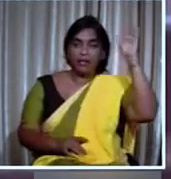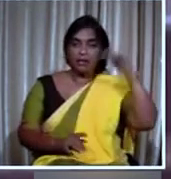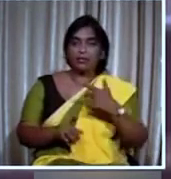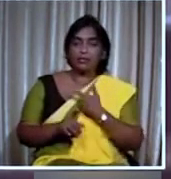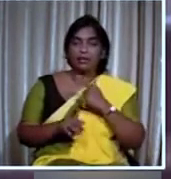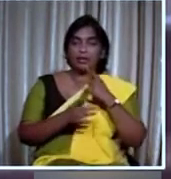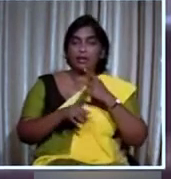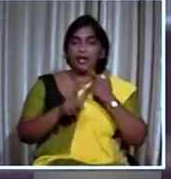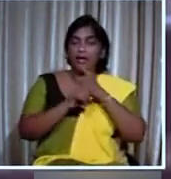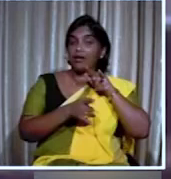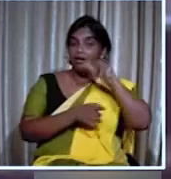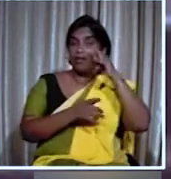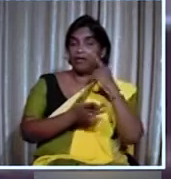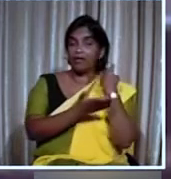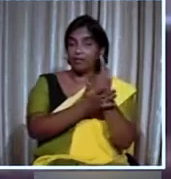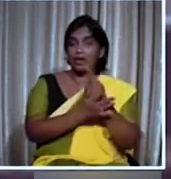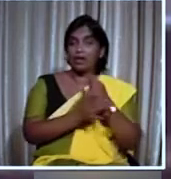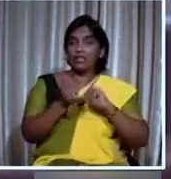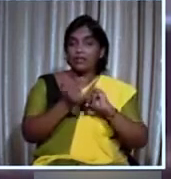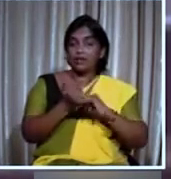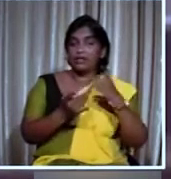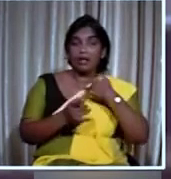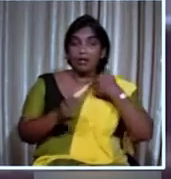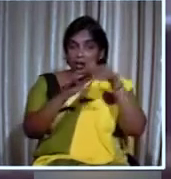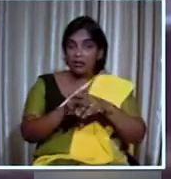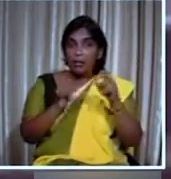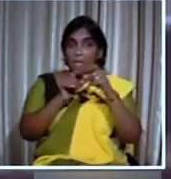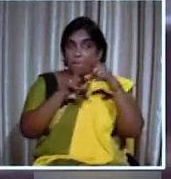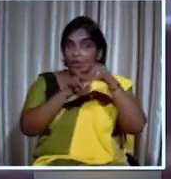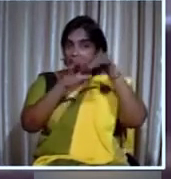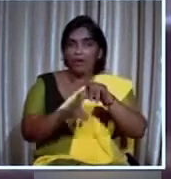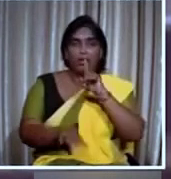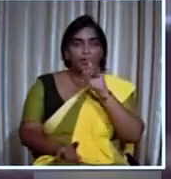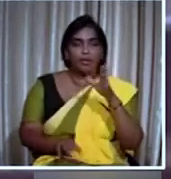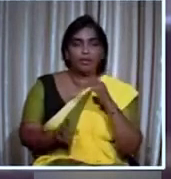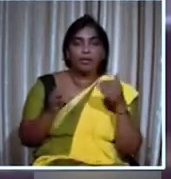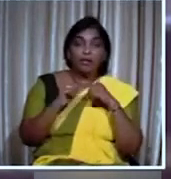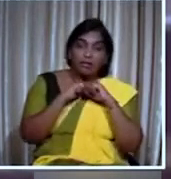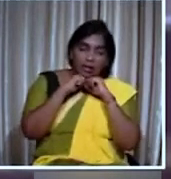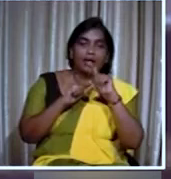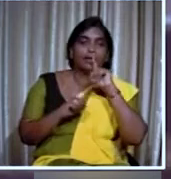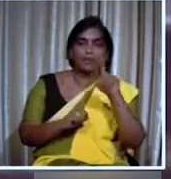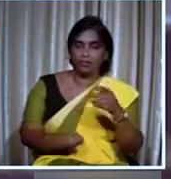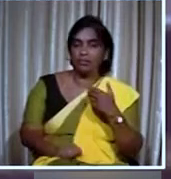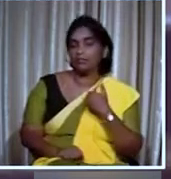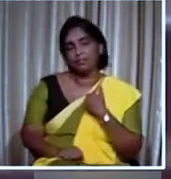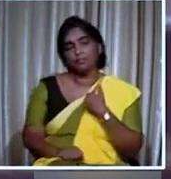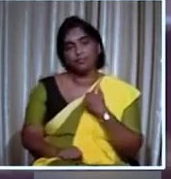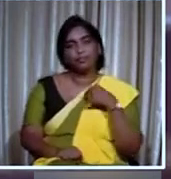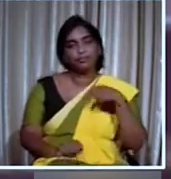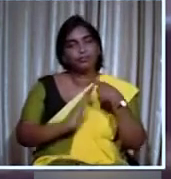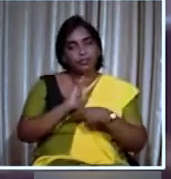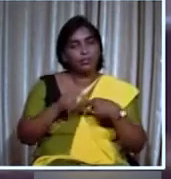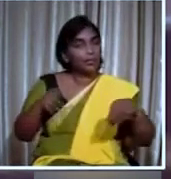එයාර්ෆෝස් හෙලිකොප්ටරයක සවෙන්ද්‍ර සිල්වත් හෙලිකොප්ටර හිටියා කිව්වේ නෑ මං හිටියේ බදුල්ලේ කියලා. මම හැංගිලා හිටියයි කියලායි කිව්වේ. ඒ නිසා මම හිතනවා මේ